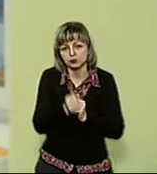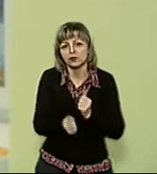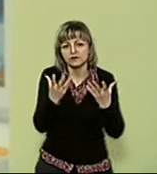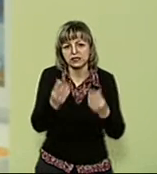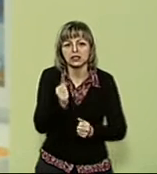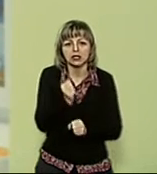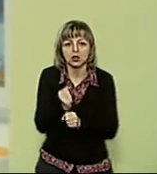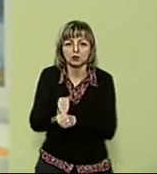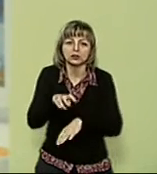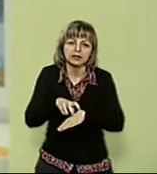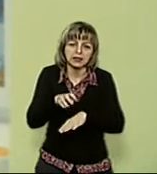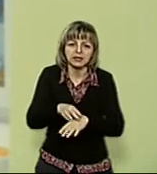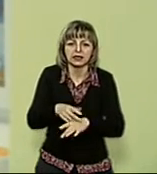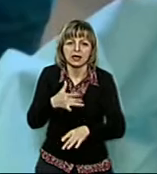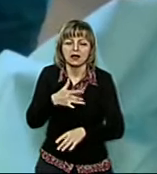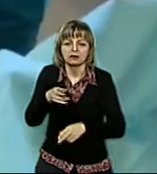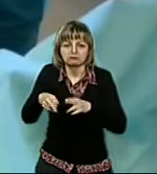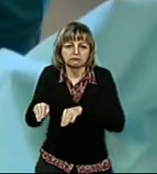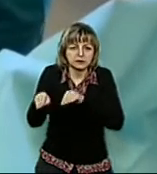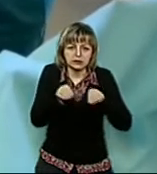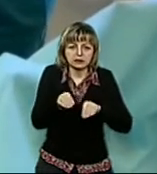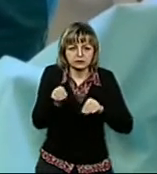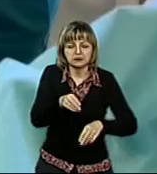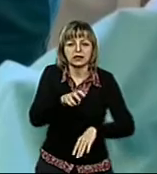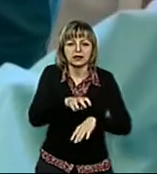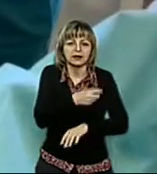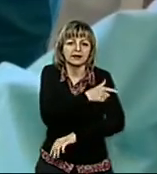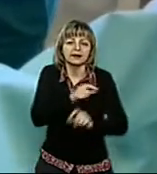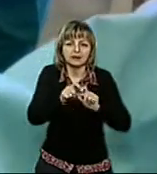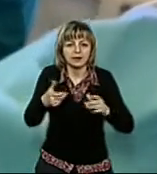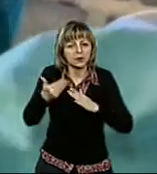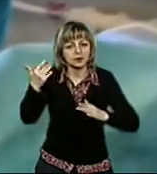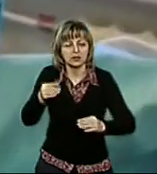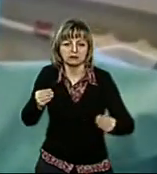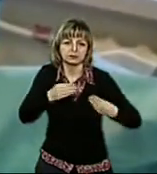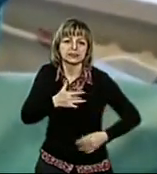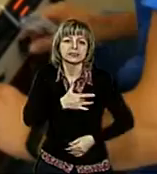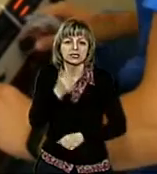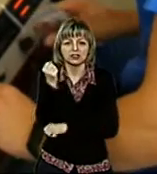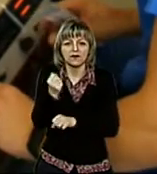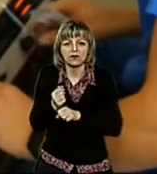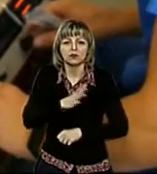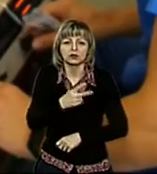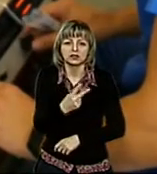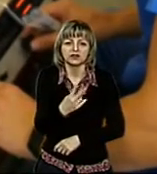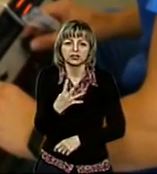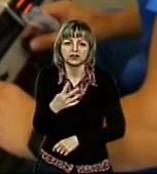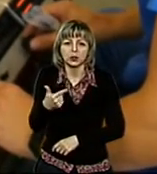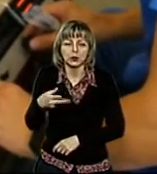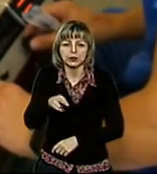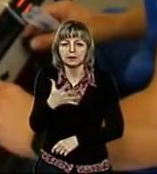робота лікарів, трансплантологів в лікарні. Попередня трансплантація серця у Ковелі відбулася 24